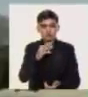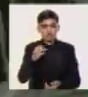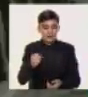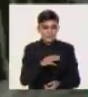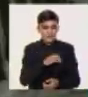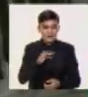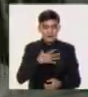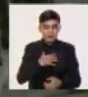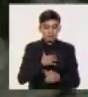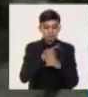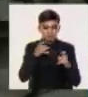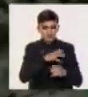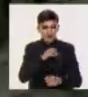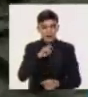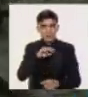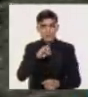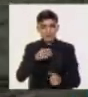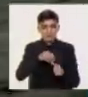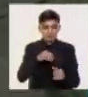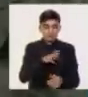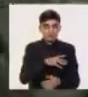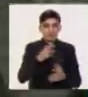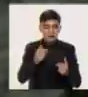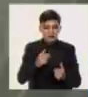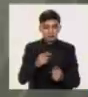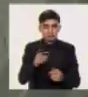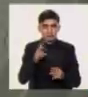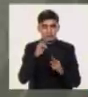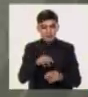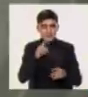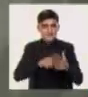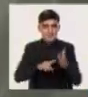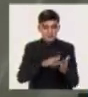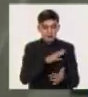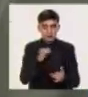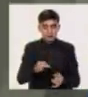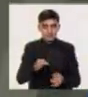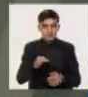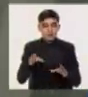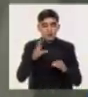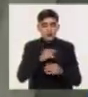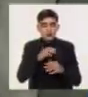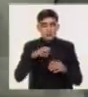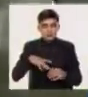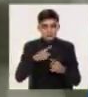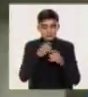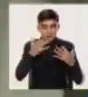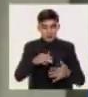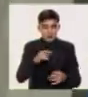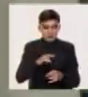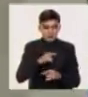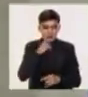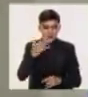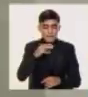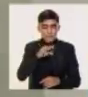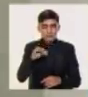сообщил в воскресенье. Армения отрицала это, но позже признала. Напряженная обстановка в регионе стала причиной трагедии с российским вертолетом